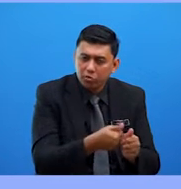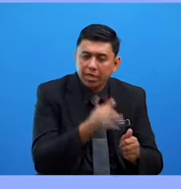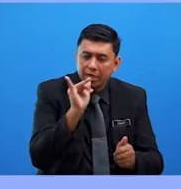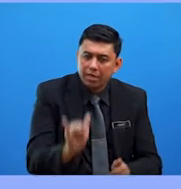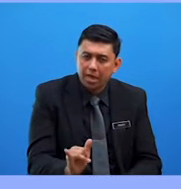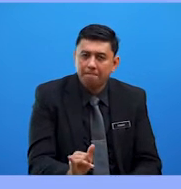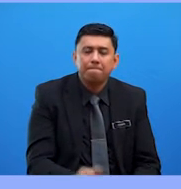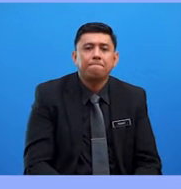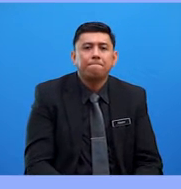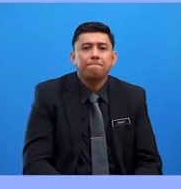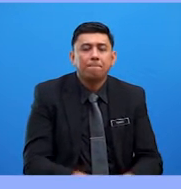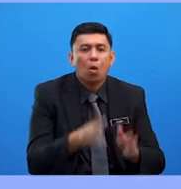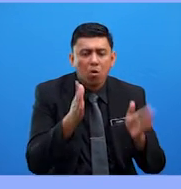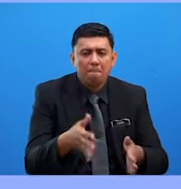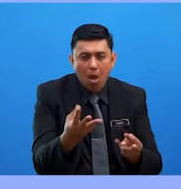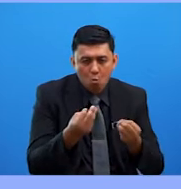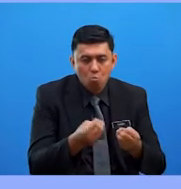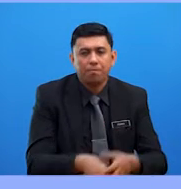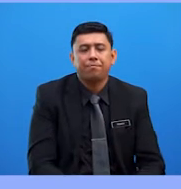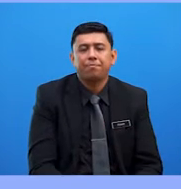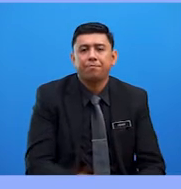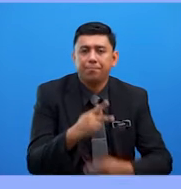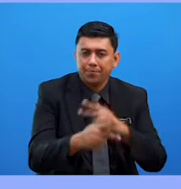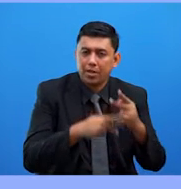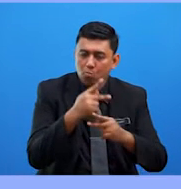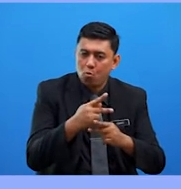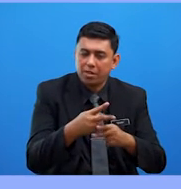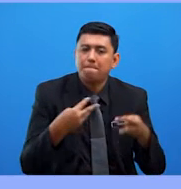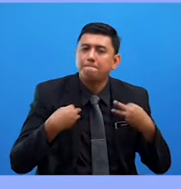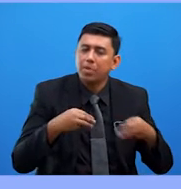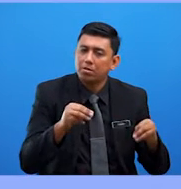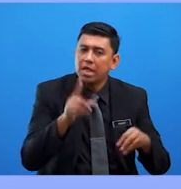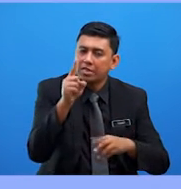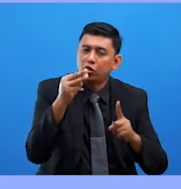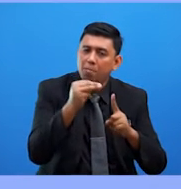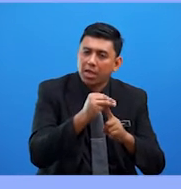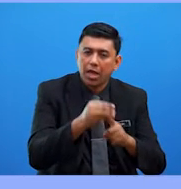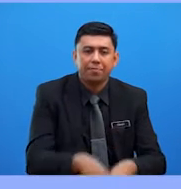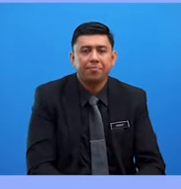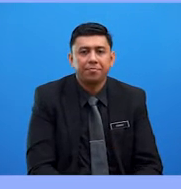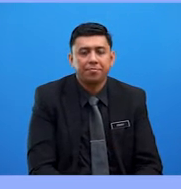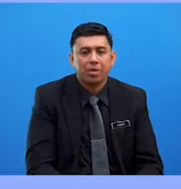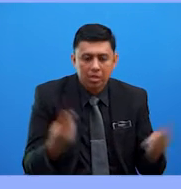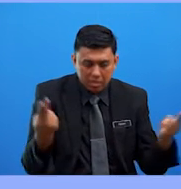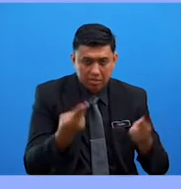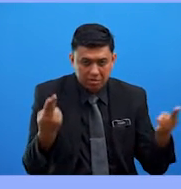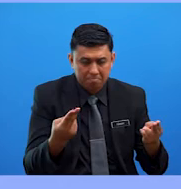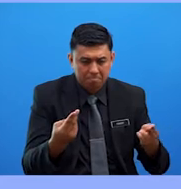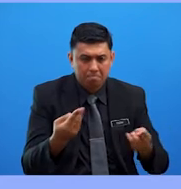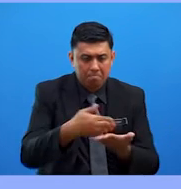pelanggan 1 markah. Keempat, proses pemasaran 1 markah.